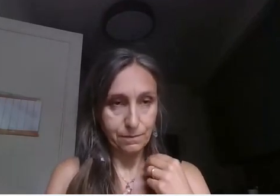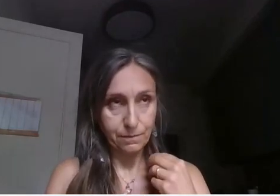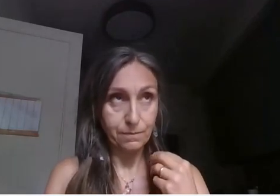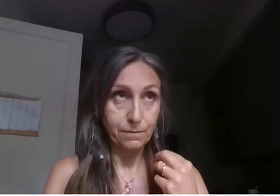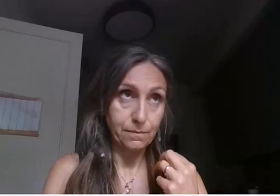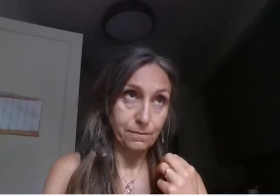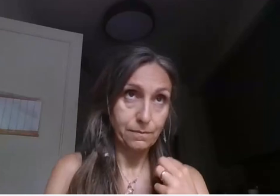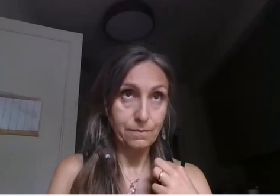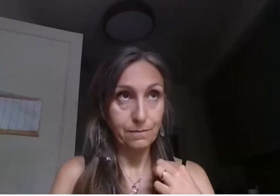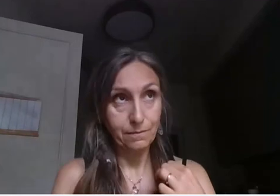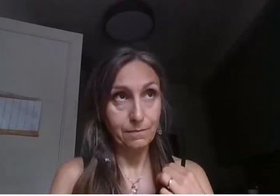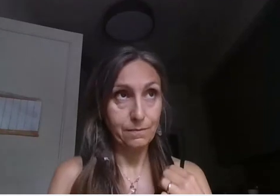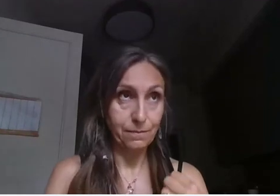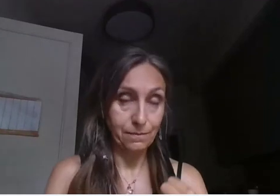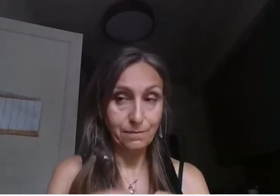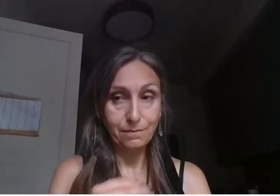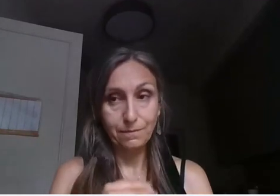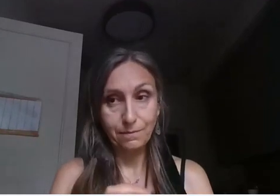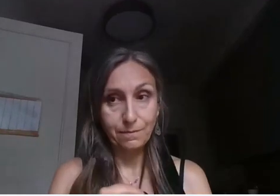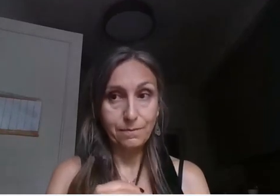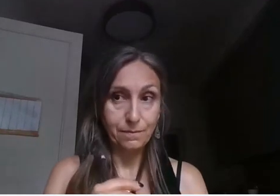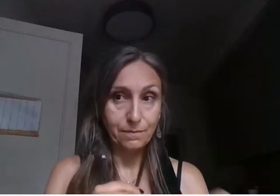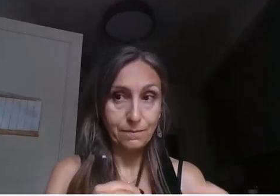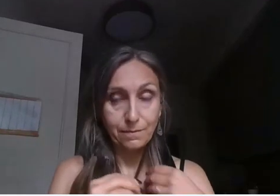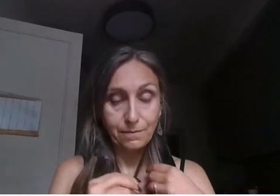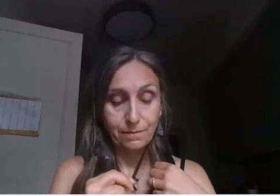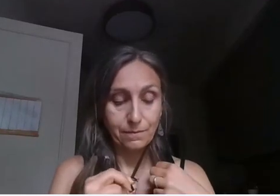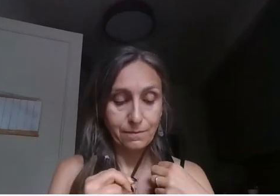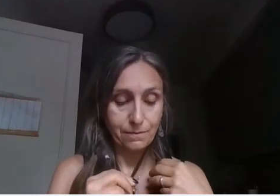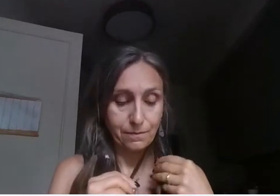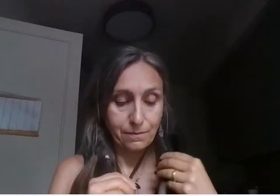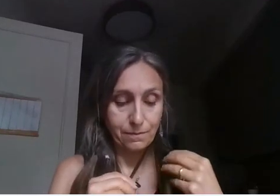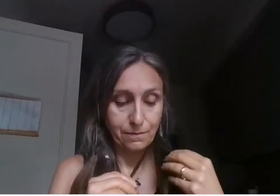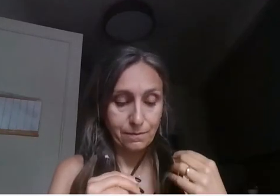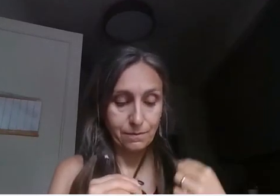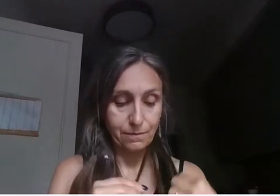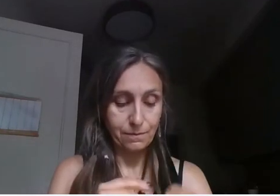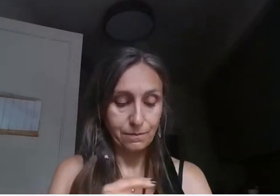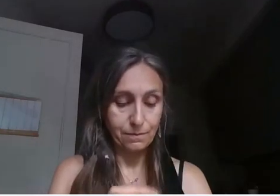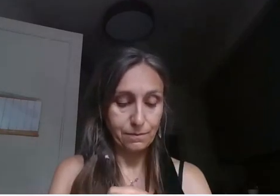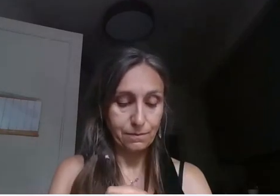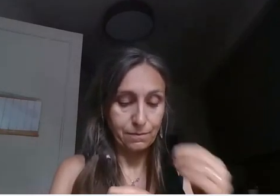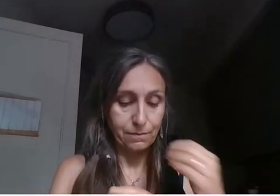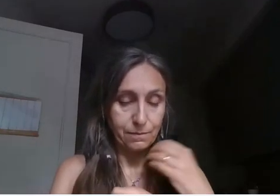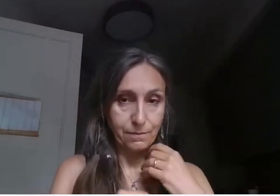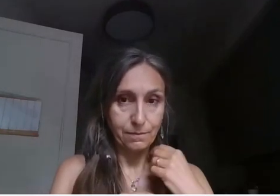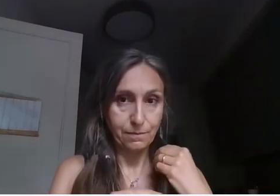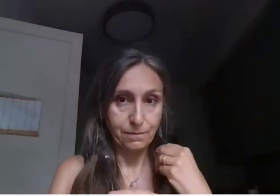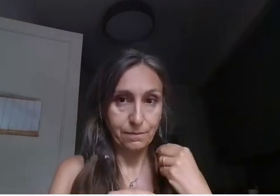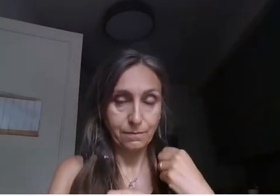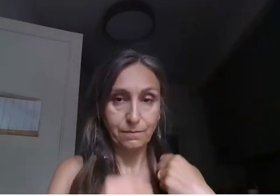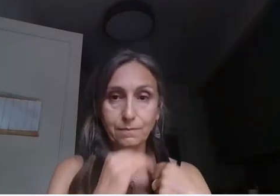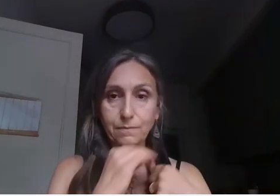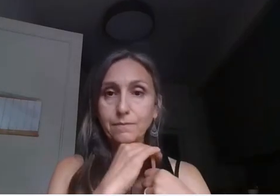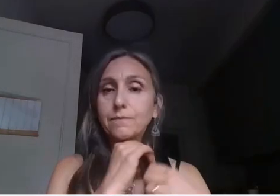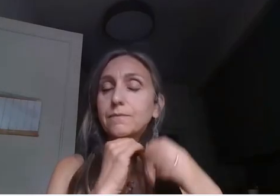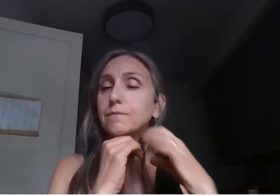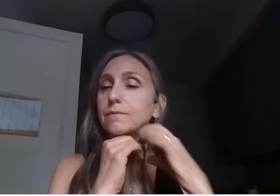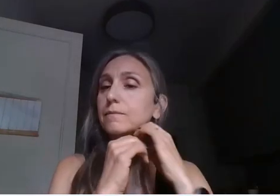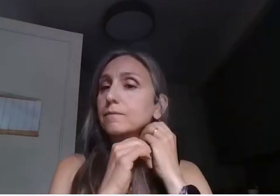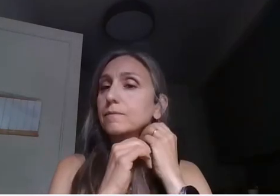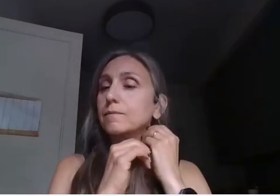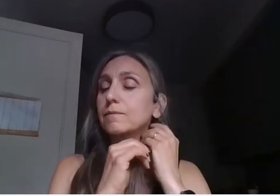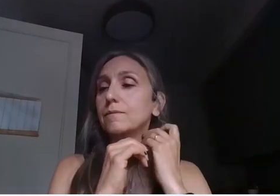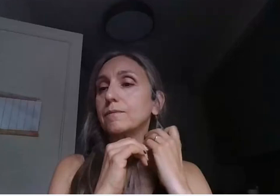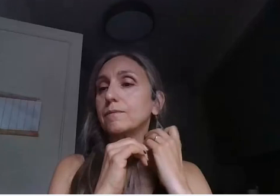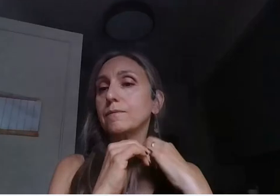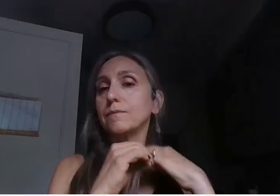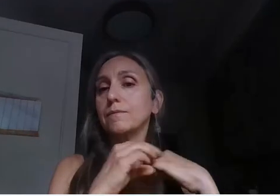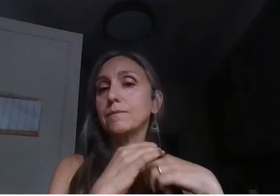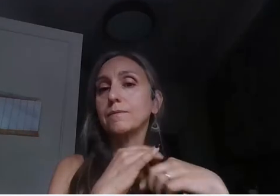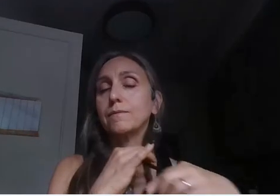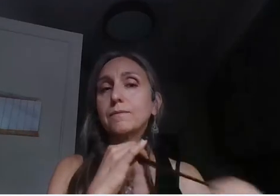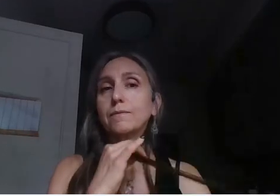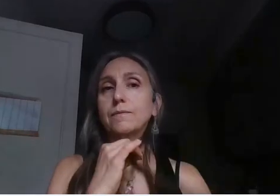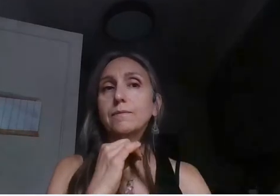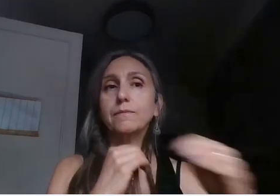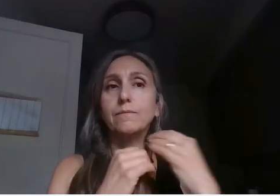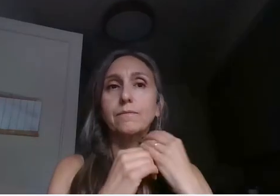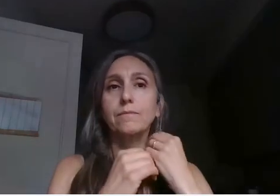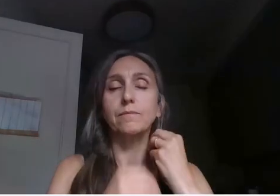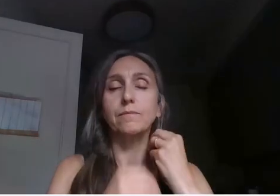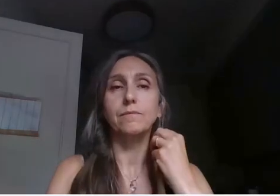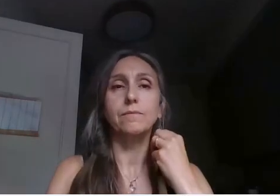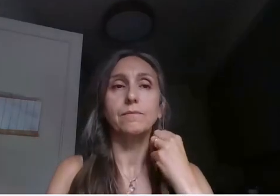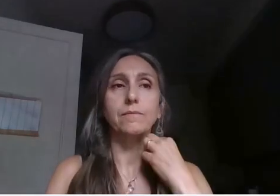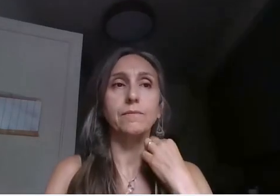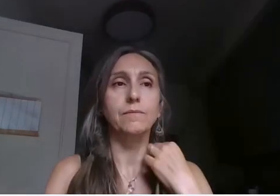se ne frega, ma più o meno. Non so se chi di voi gioca, per esempio, col geocoding. Sino a qualche anno fa era gratuito,